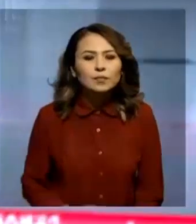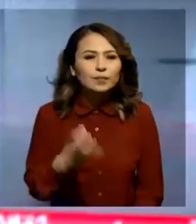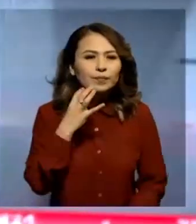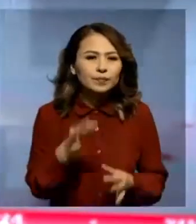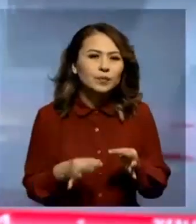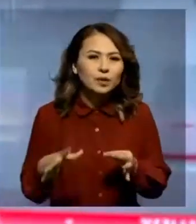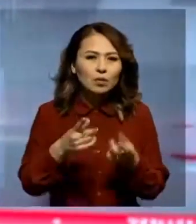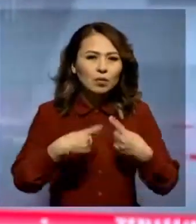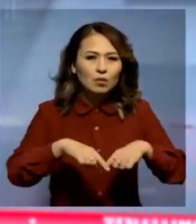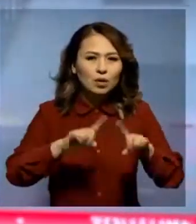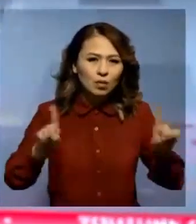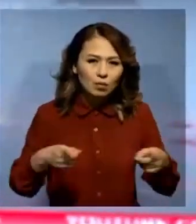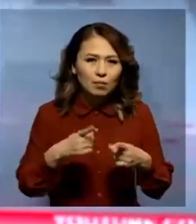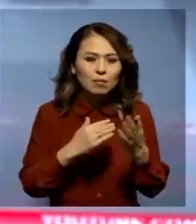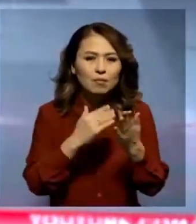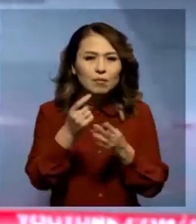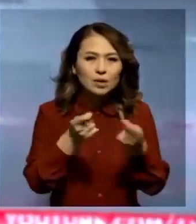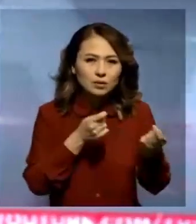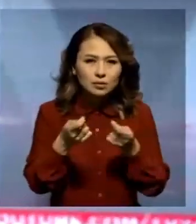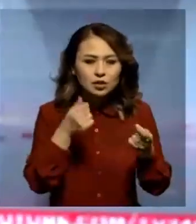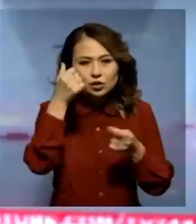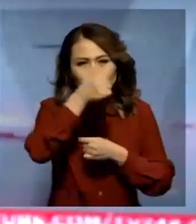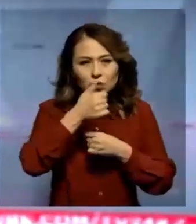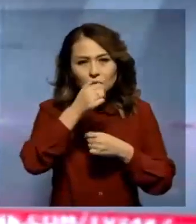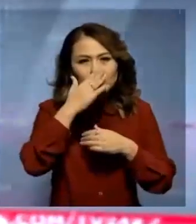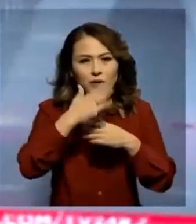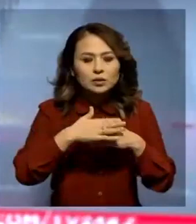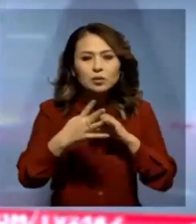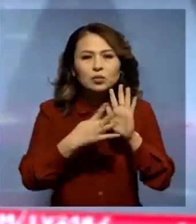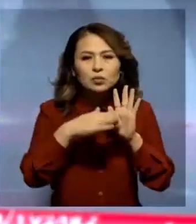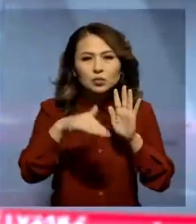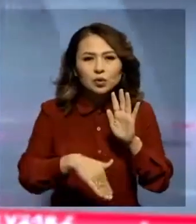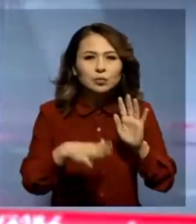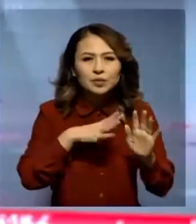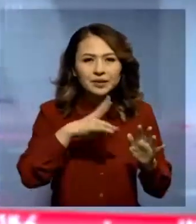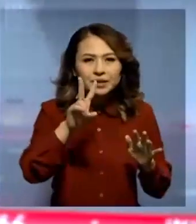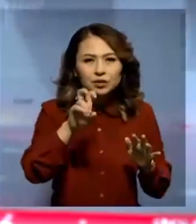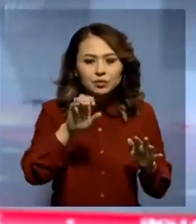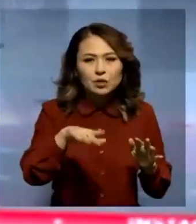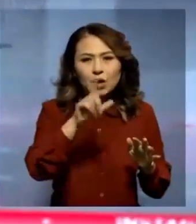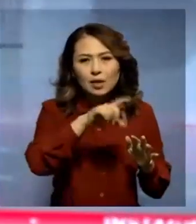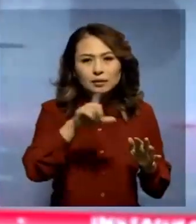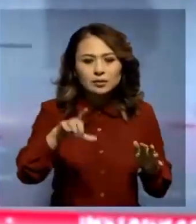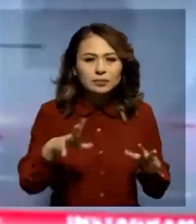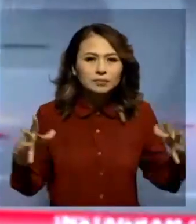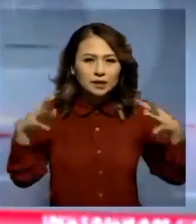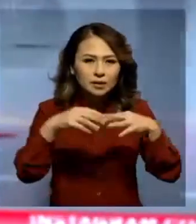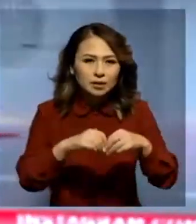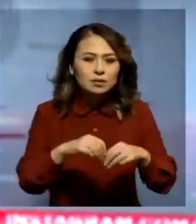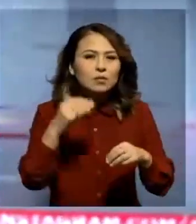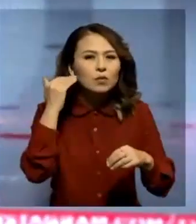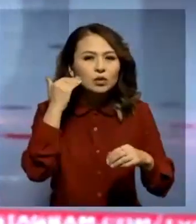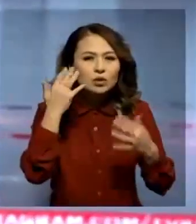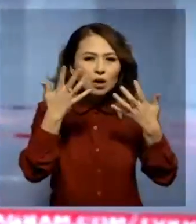Қызылорда облысының қоғамдық даму басқармасы жыл көлемінде 9 мыңға жуық шара өткізіп, 200 мыңнан астам адамды ортақ іске біріктірген.